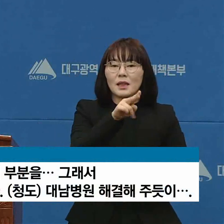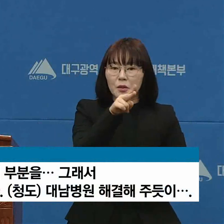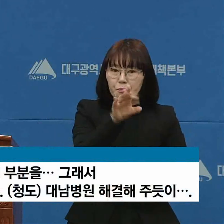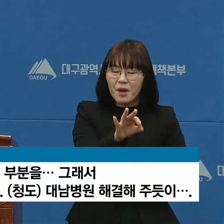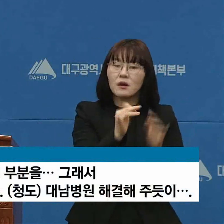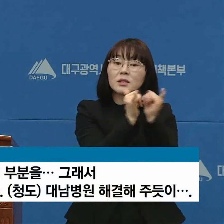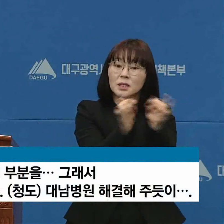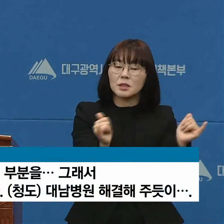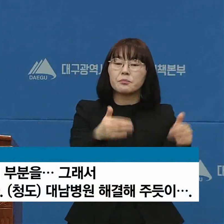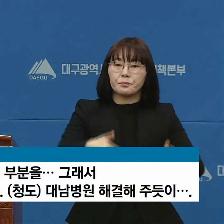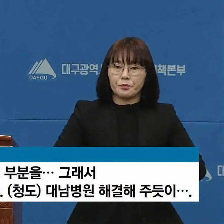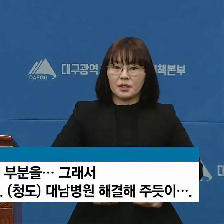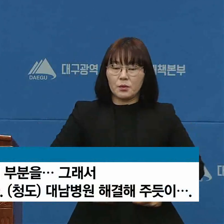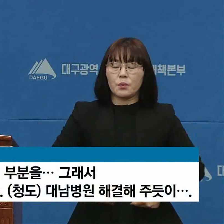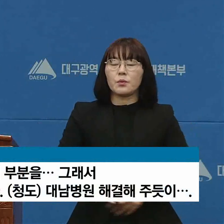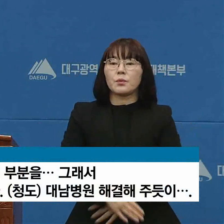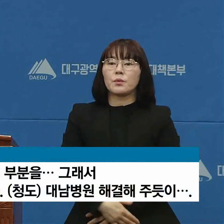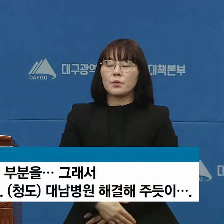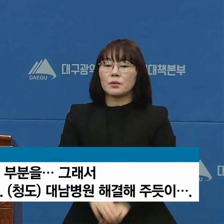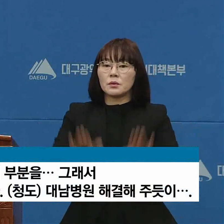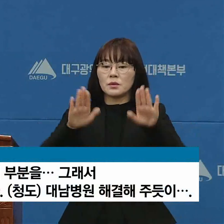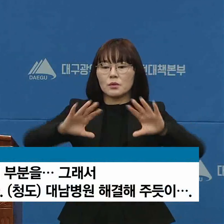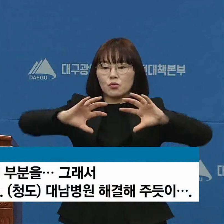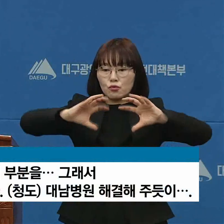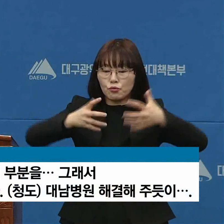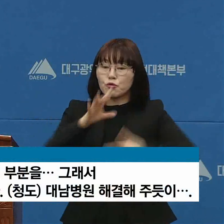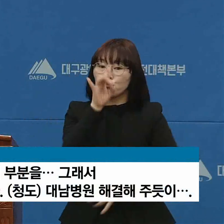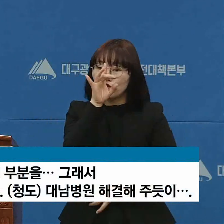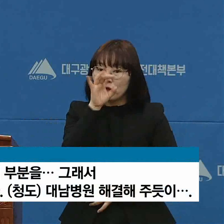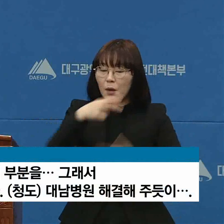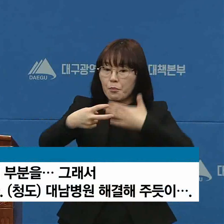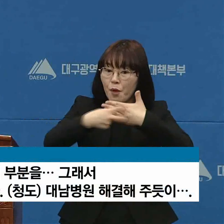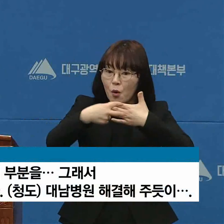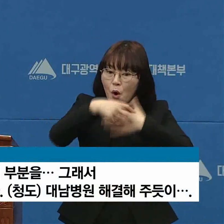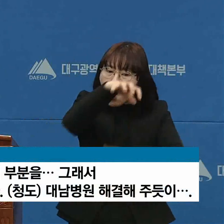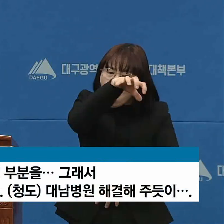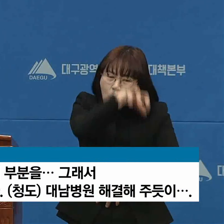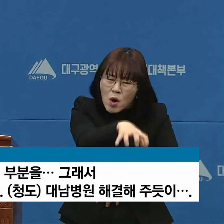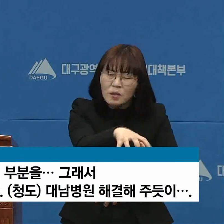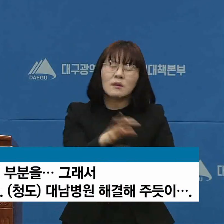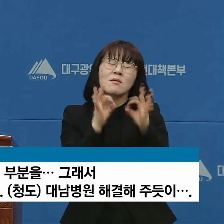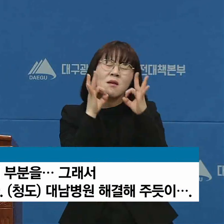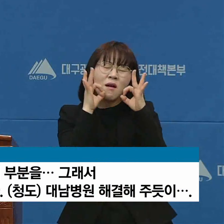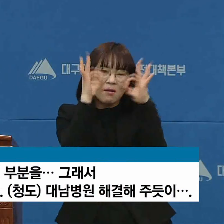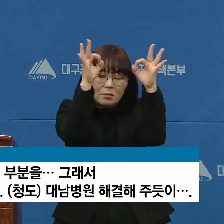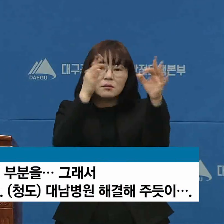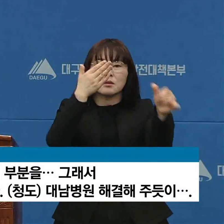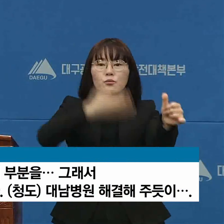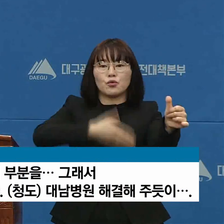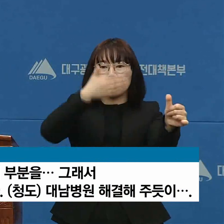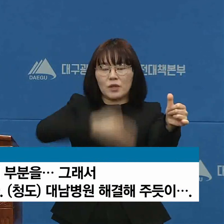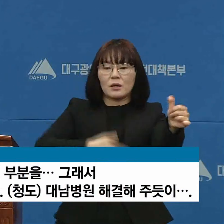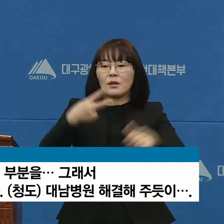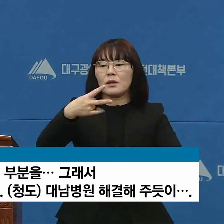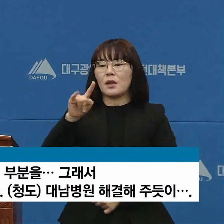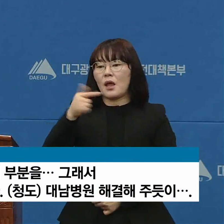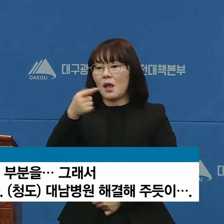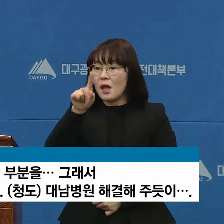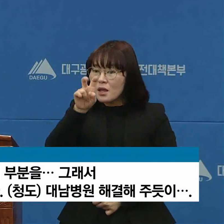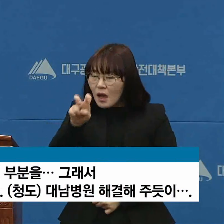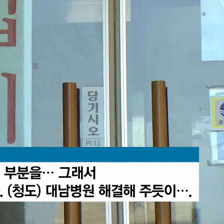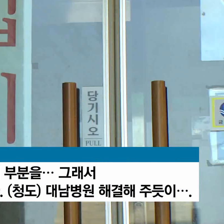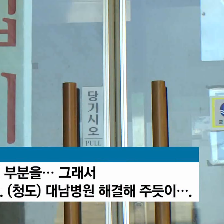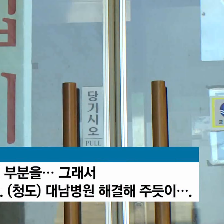과연 이 부분들, 그래서 지금 국립중앙의료원에 제가 간곡히 부탁드렸습니다. 대남병원 해결해